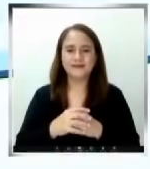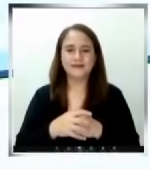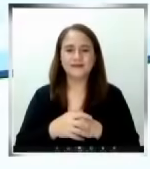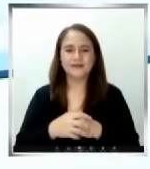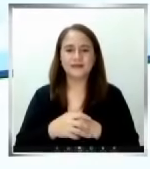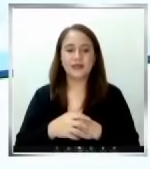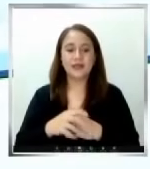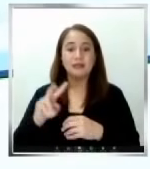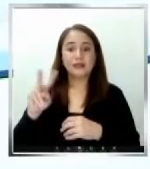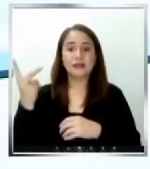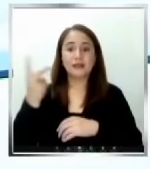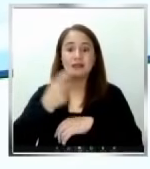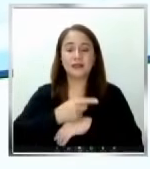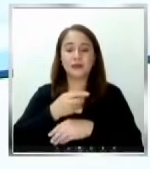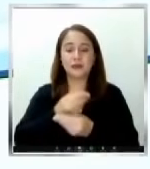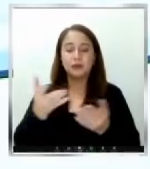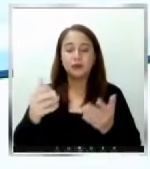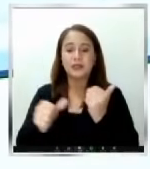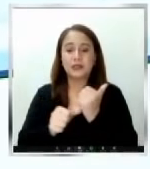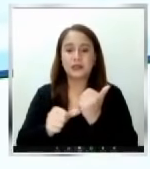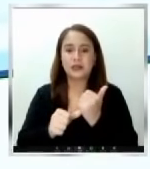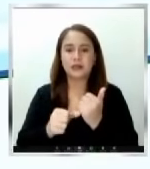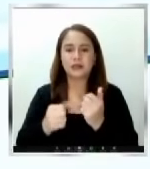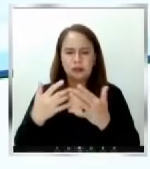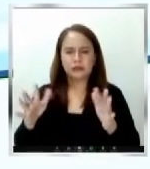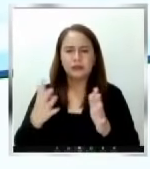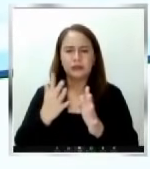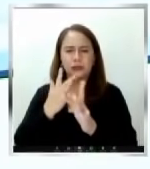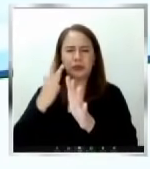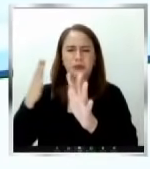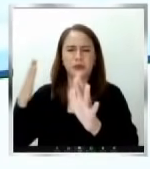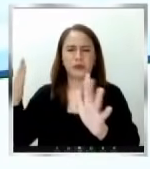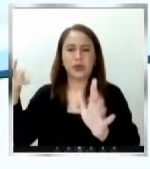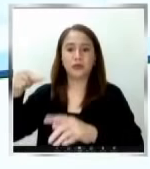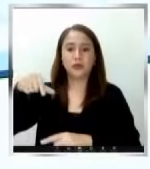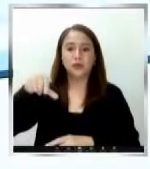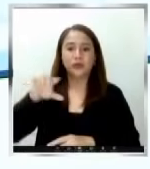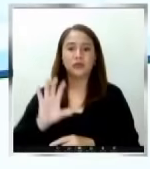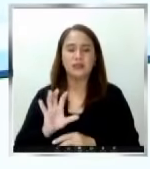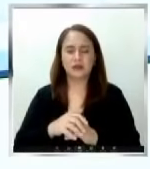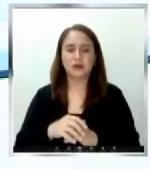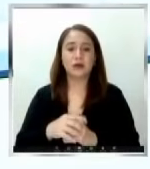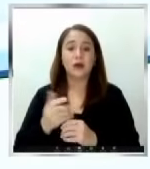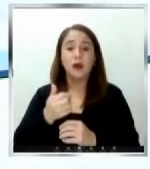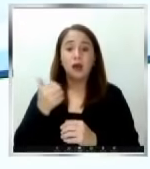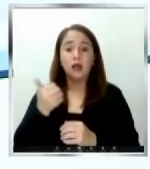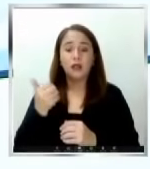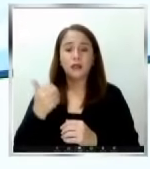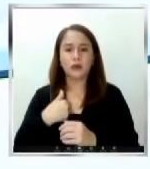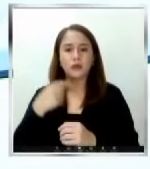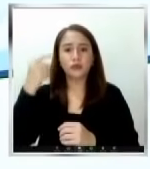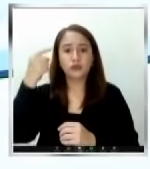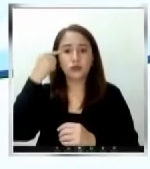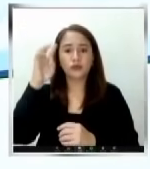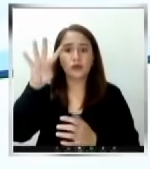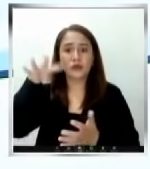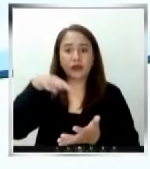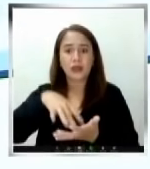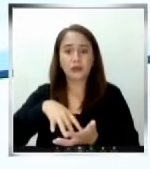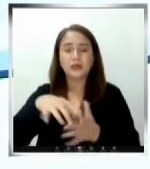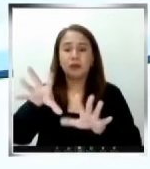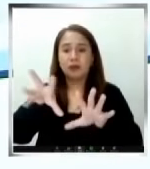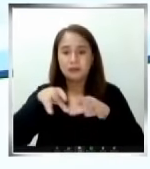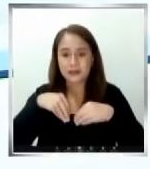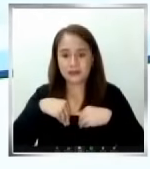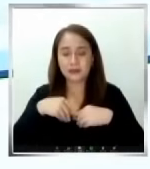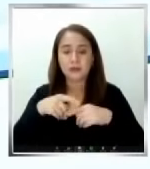araw ng pamimigay ng ayuda, mahaba pa rin ang pila sa Quezon City. Yung ilan sa kanila, inakalang 4,000 piso ang makukuha pero